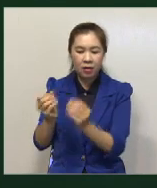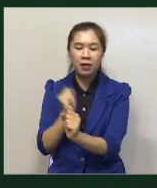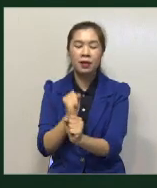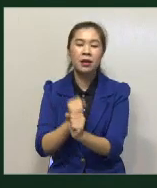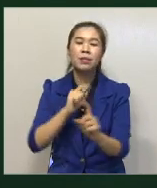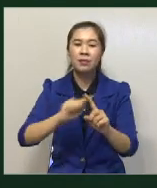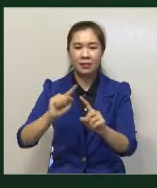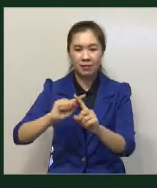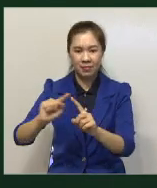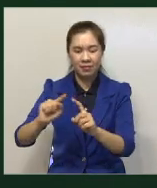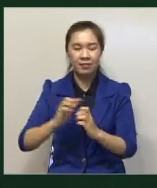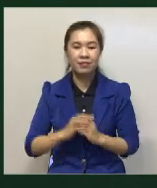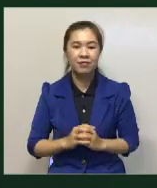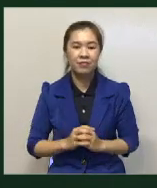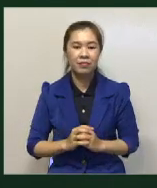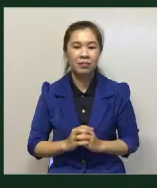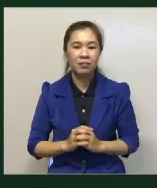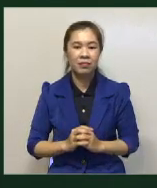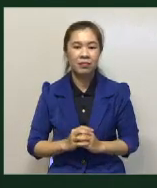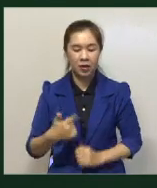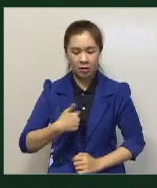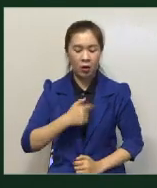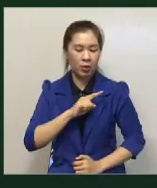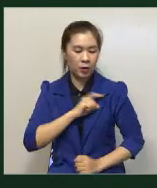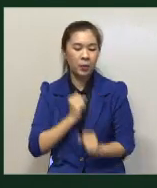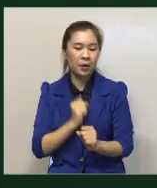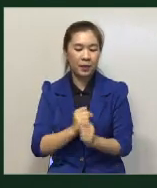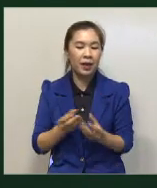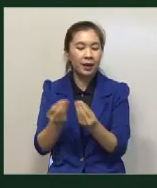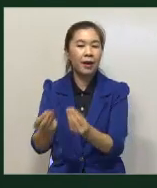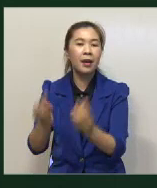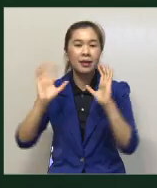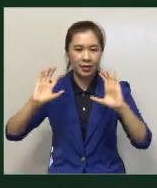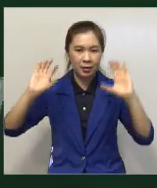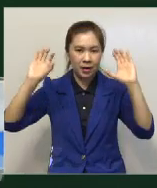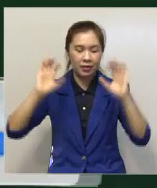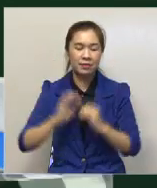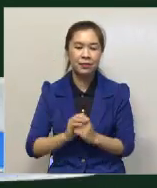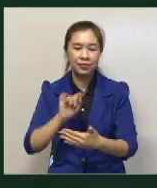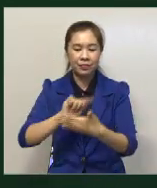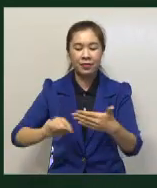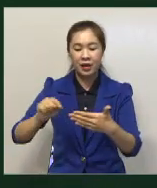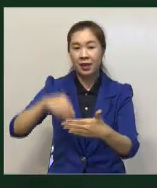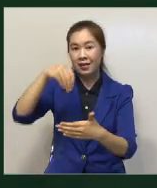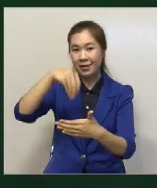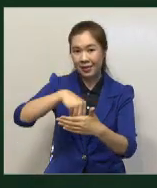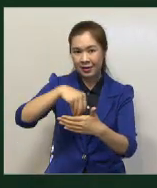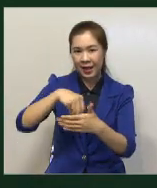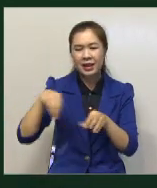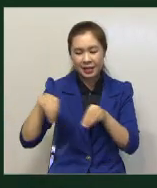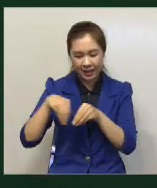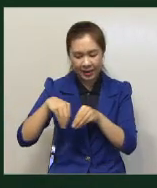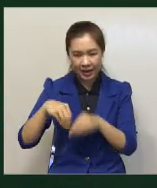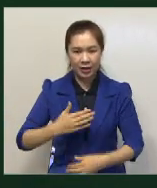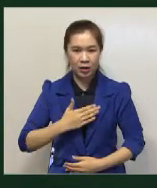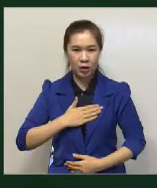ทัพต้องทำงานให้กับรัฐบาลนะครับเพราะฉะนั้นในการเลือกตั้งที่กำลังจะมีขึ้นอยู่นั้นกองทั